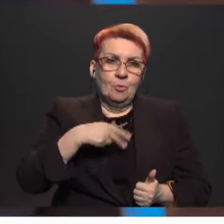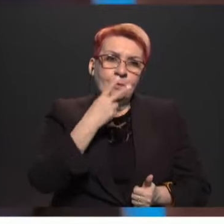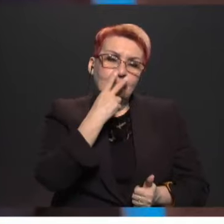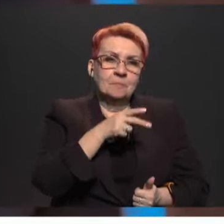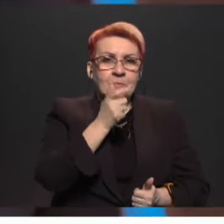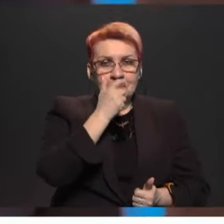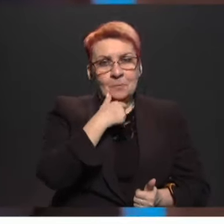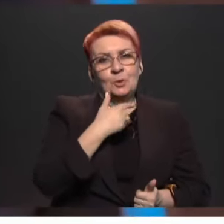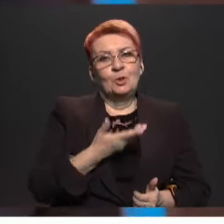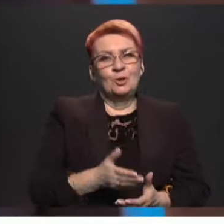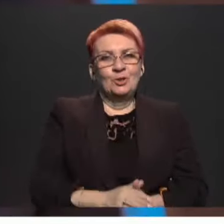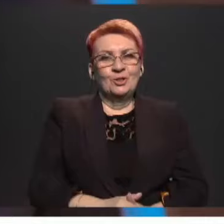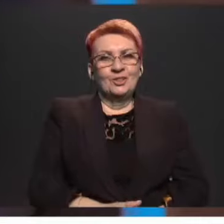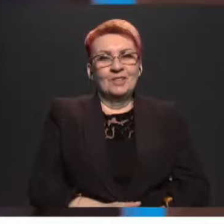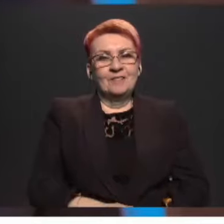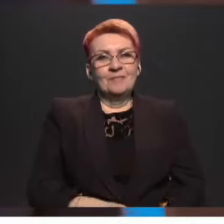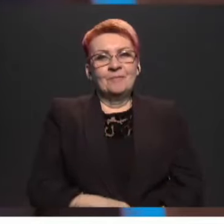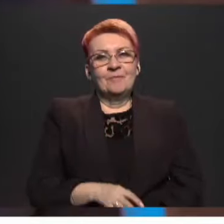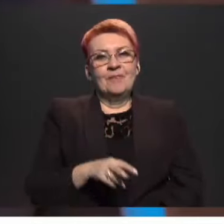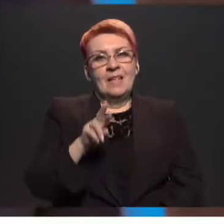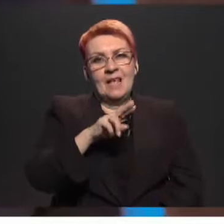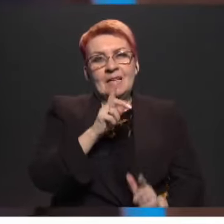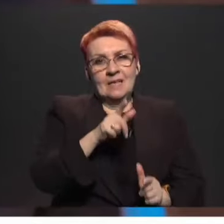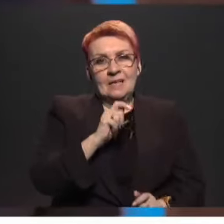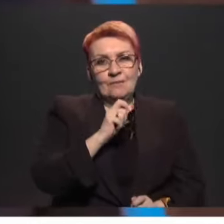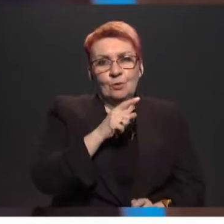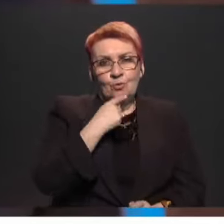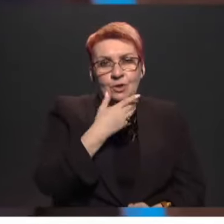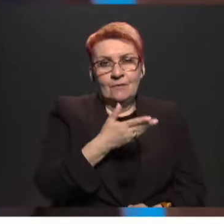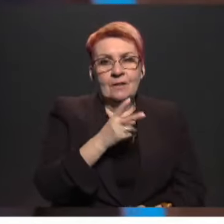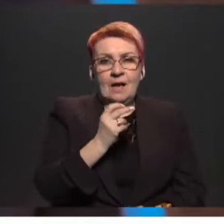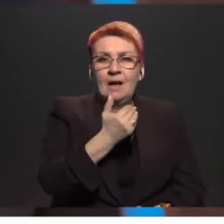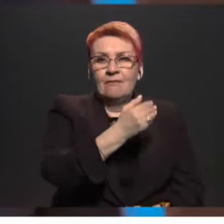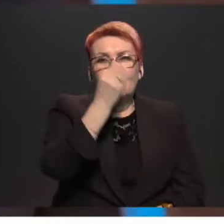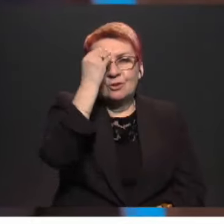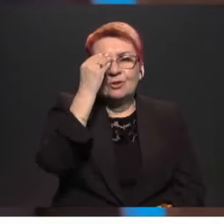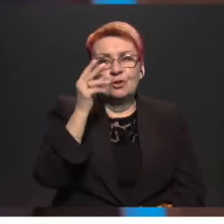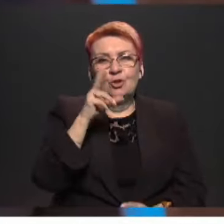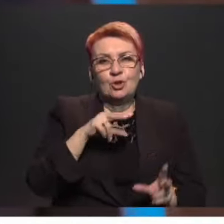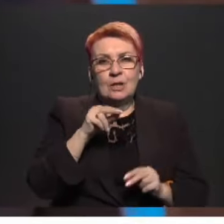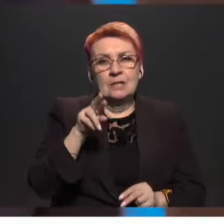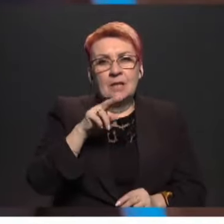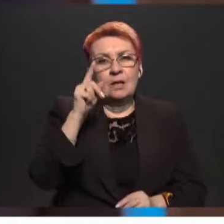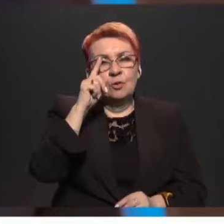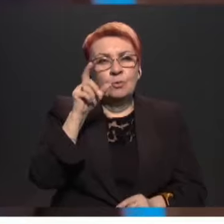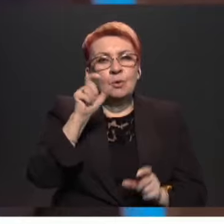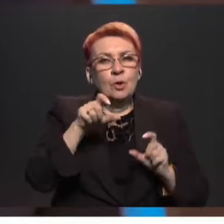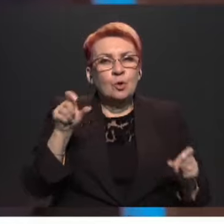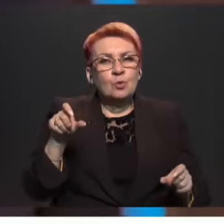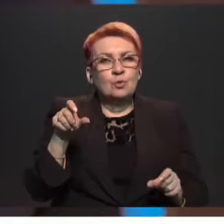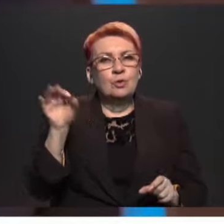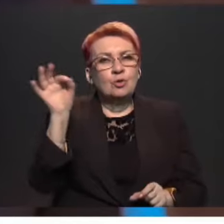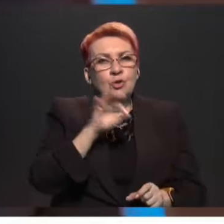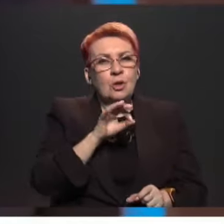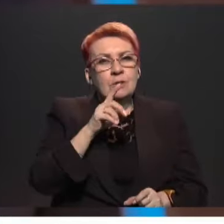вполне прилично иной раз. Я согласна с вами. Вы знаете, вот как вы считаете? Я иногда об этом думаю, что люди очень часто называют